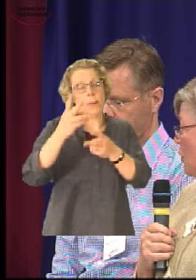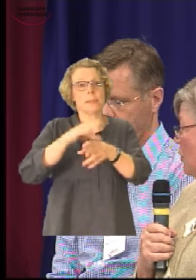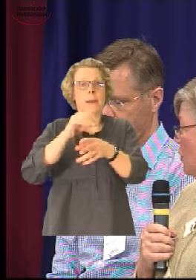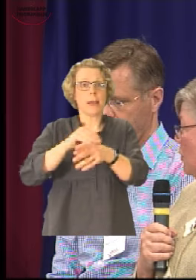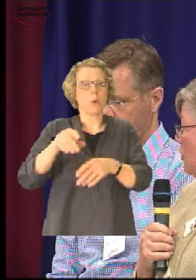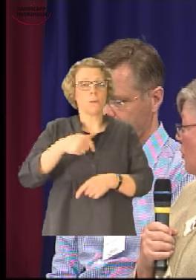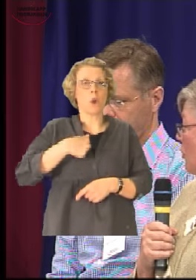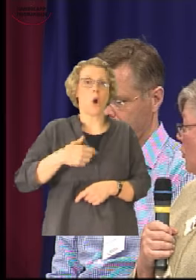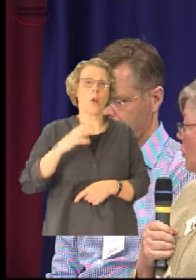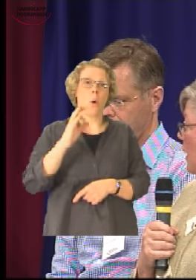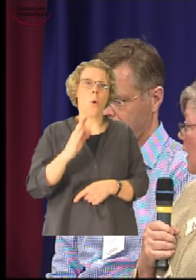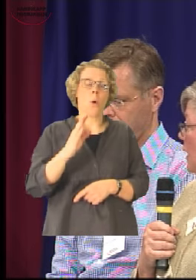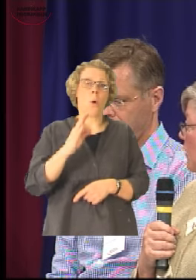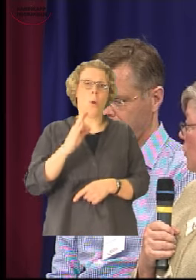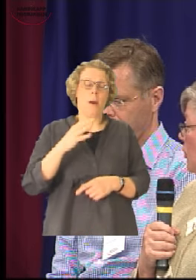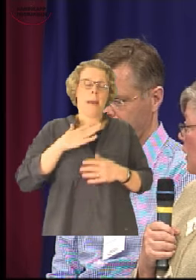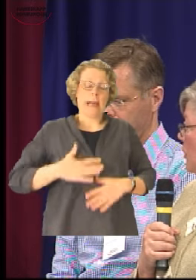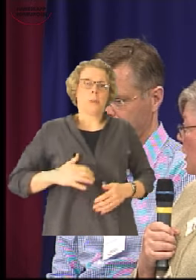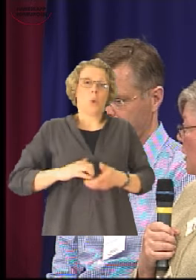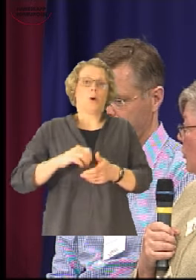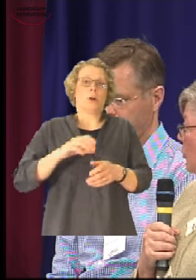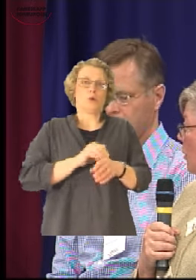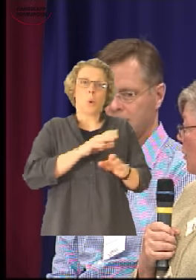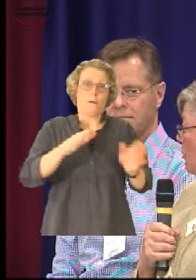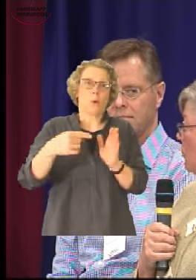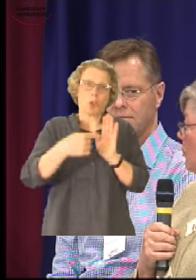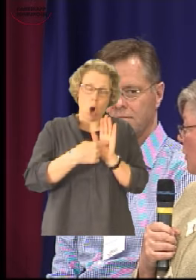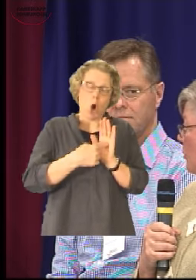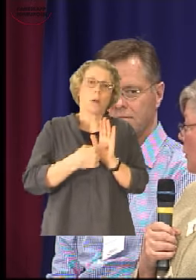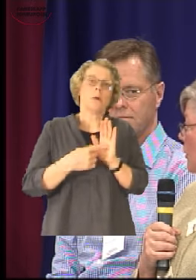sjukvårdslag. Och den anger tydligt i